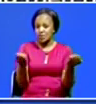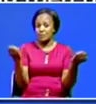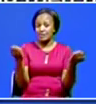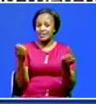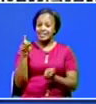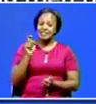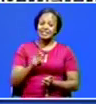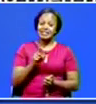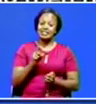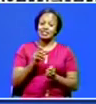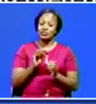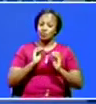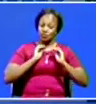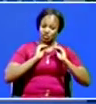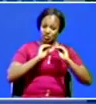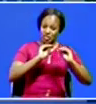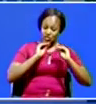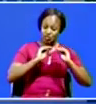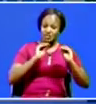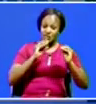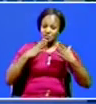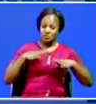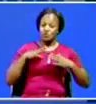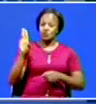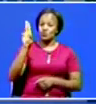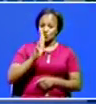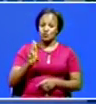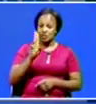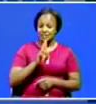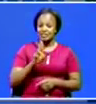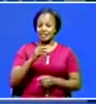train our surgeons to use this equipment. Tobias Chanji, KTN.